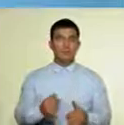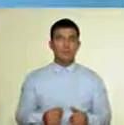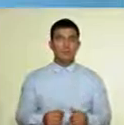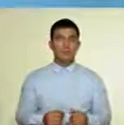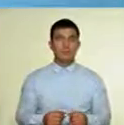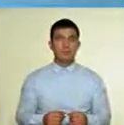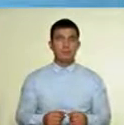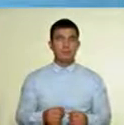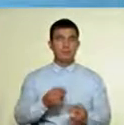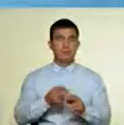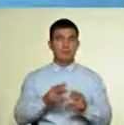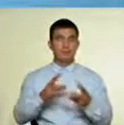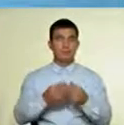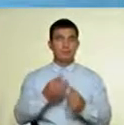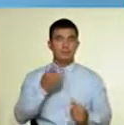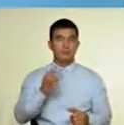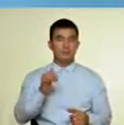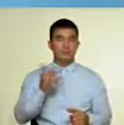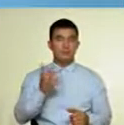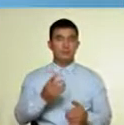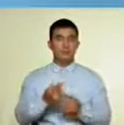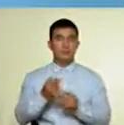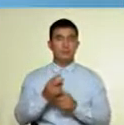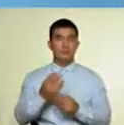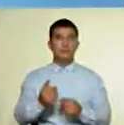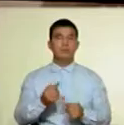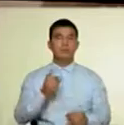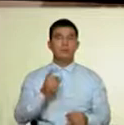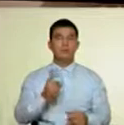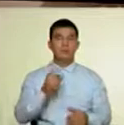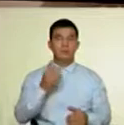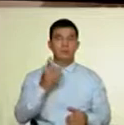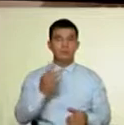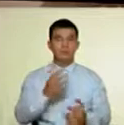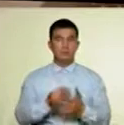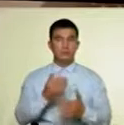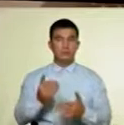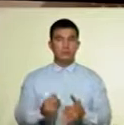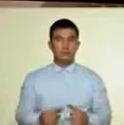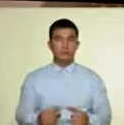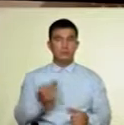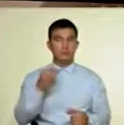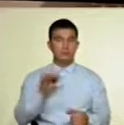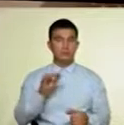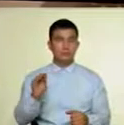kere 3'imiz 12, x'nin 4-chi darajasi, y hosil bo'ladi.